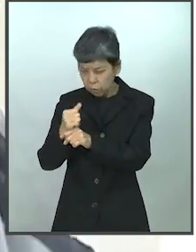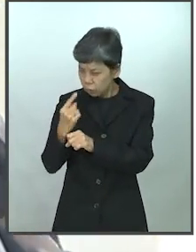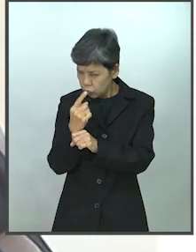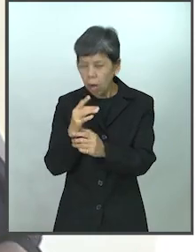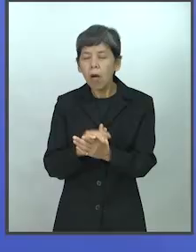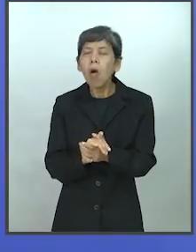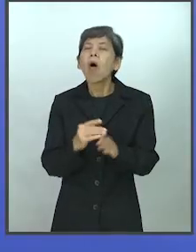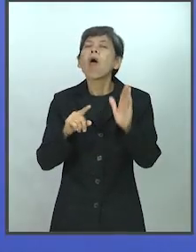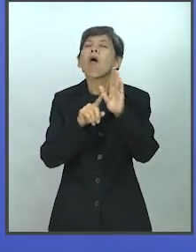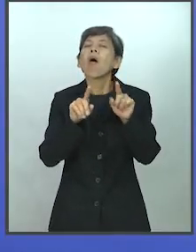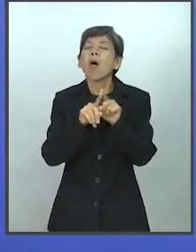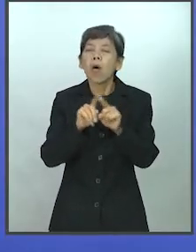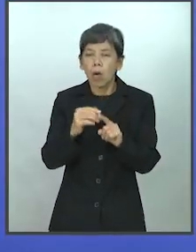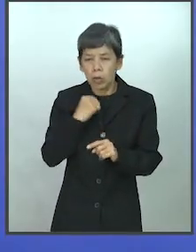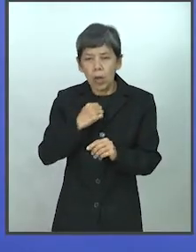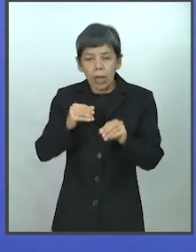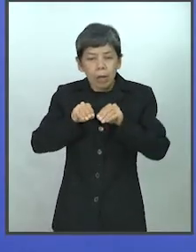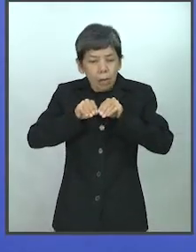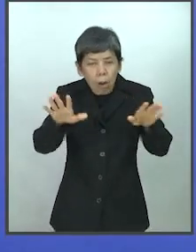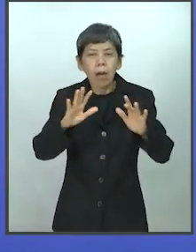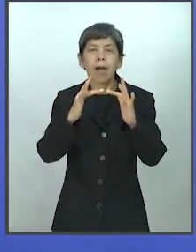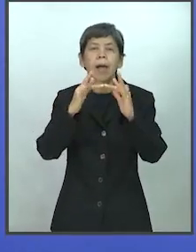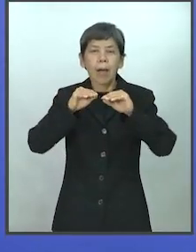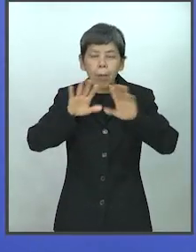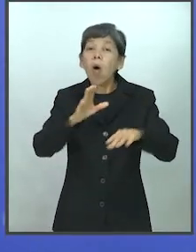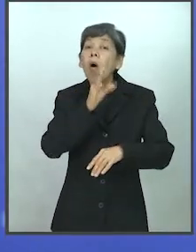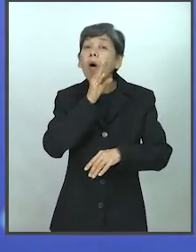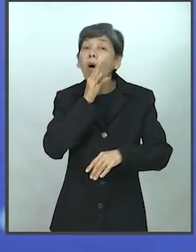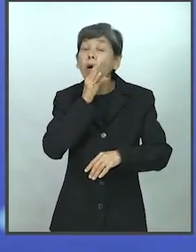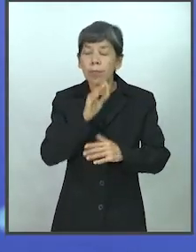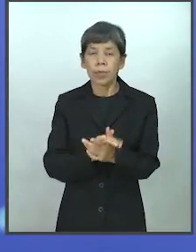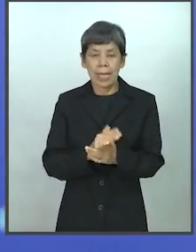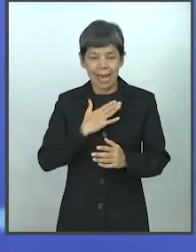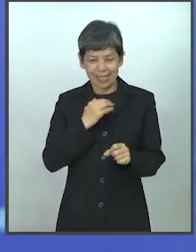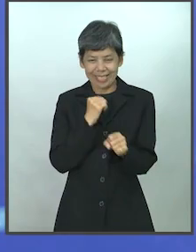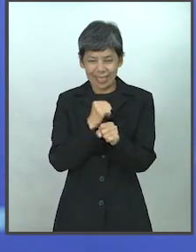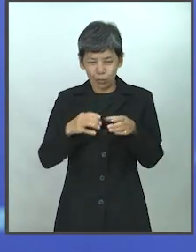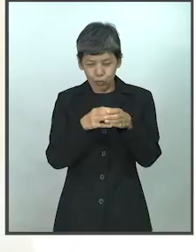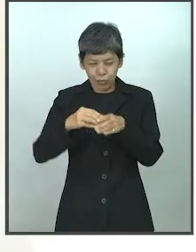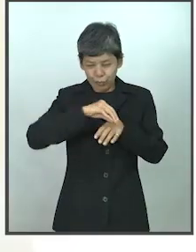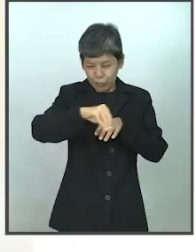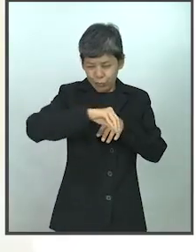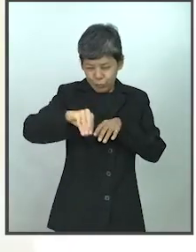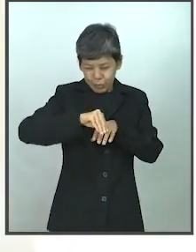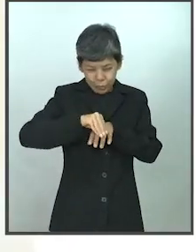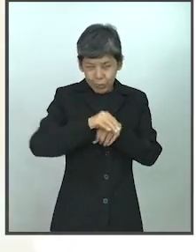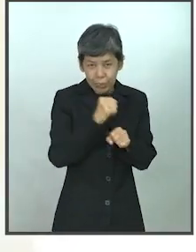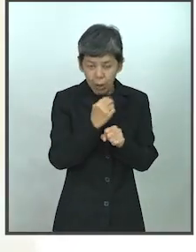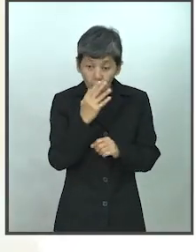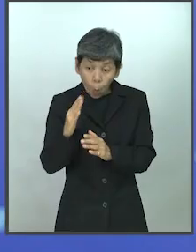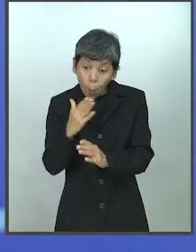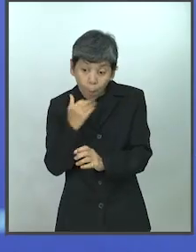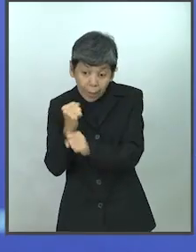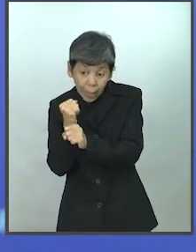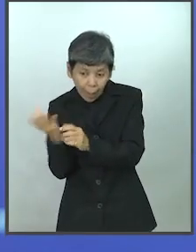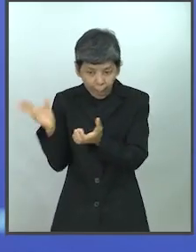ก็เหมือนประมาณว่าสร้างสื่อในโลกโซเชียลสมมติว่าเราสร้างเครือข่ายไว้แล้วใช่ไหมครับพอเราเห็นใครทำข่าวดีรูปถ่ายคลิ